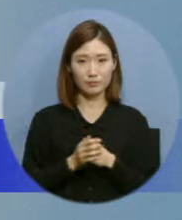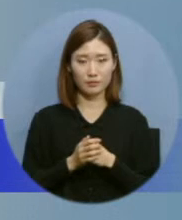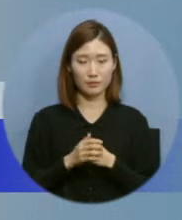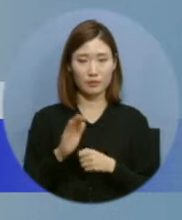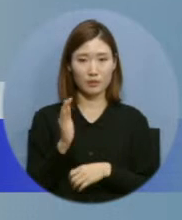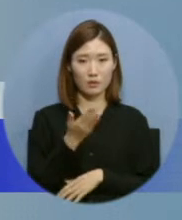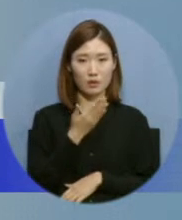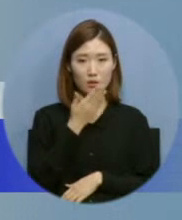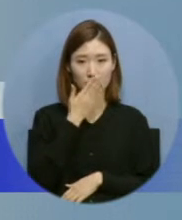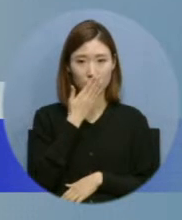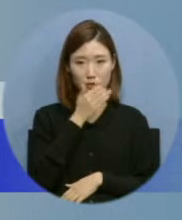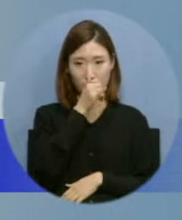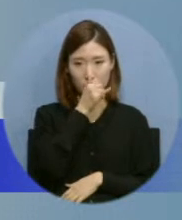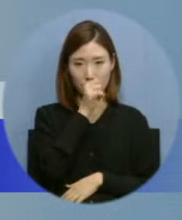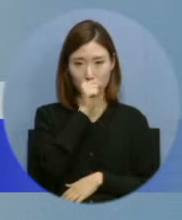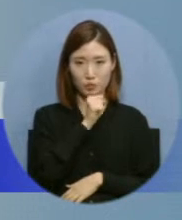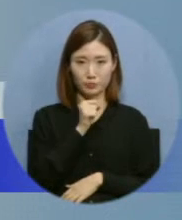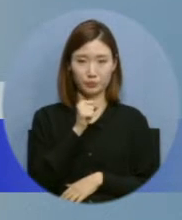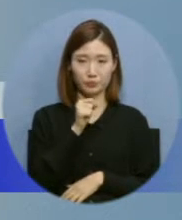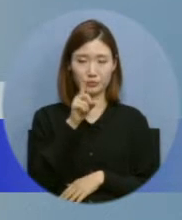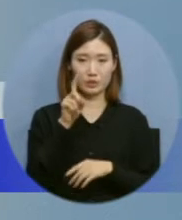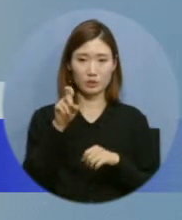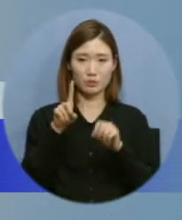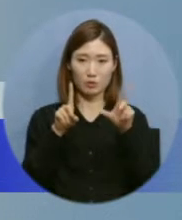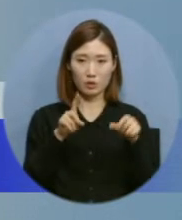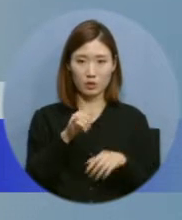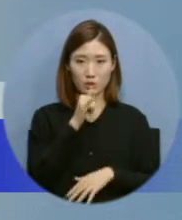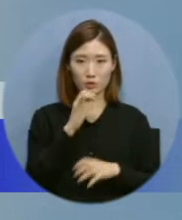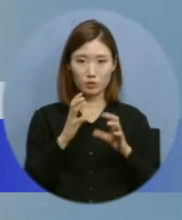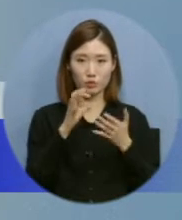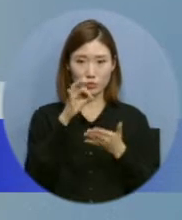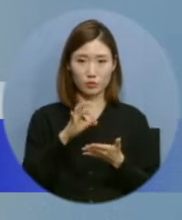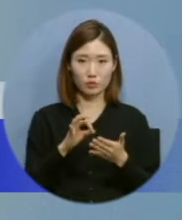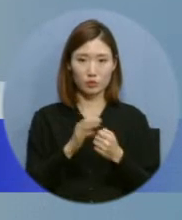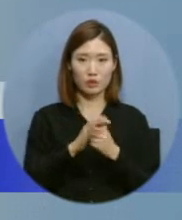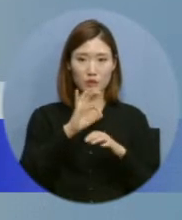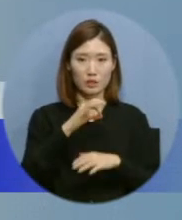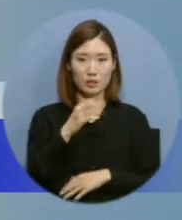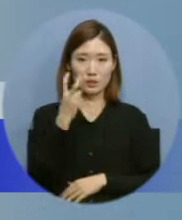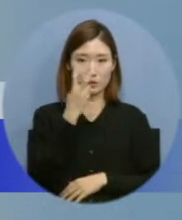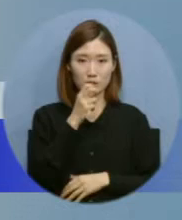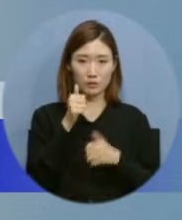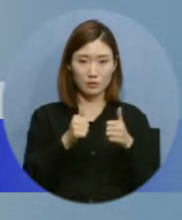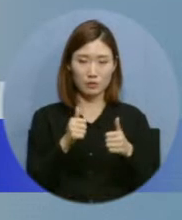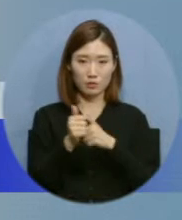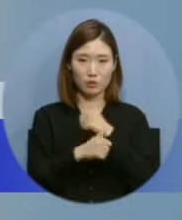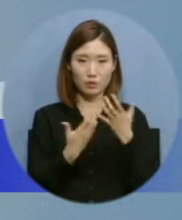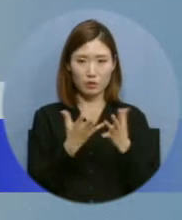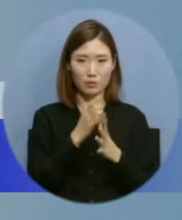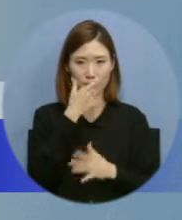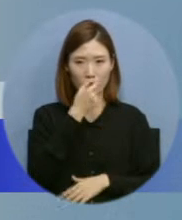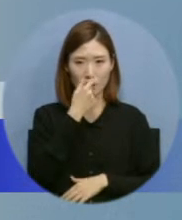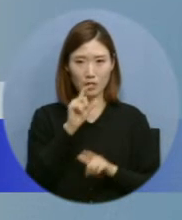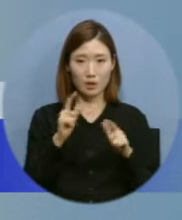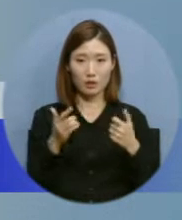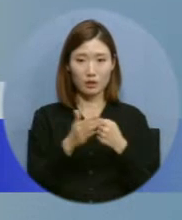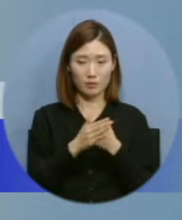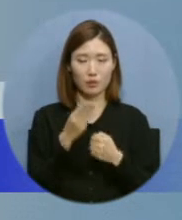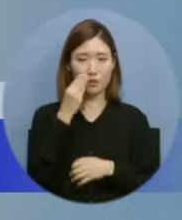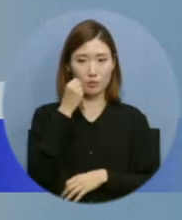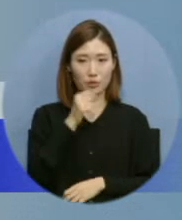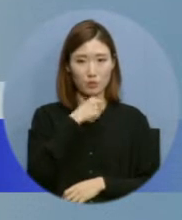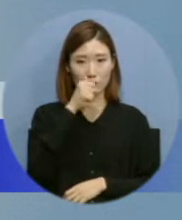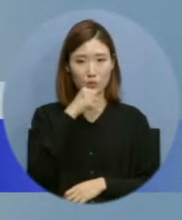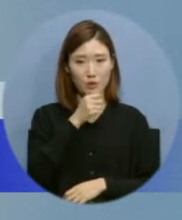수 있게 돼서 기쁩니다. 2월 달에 있을 국유재산정책심의위원회는 그렇게 까다롭지가 않기 때문에